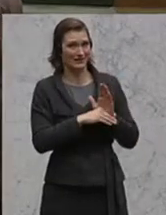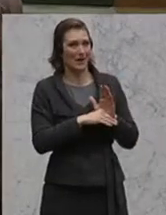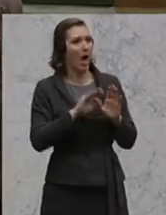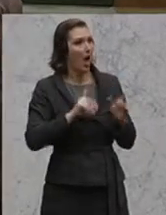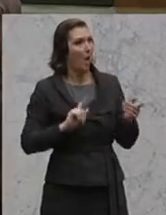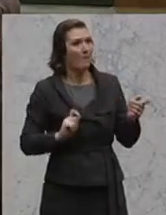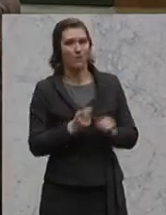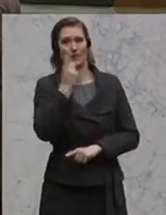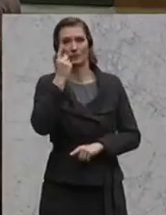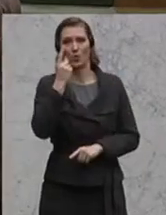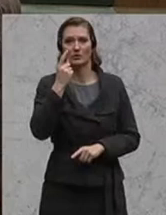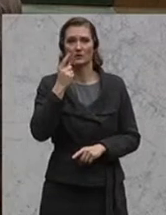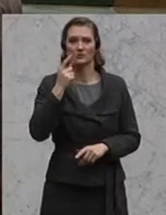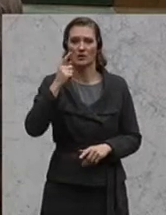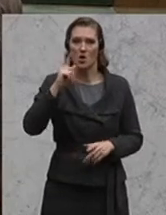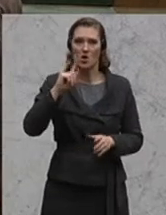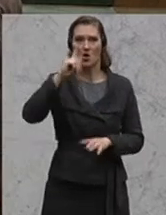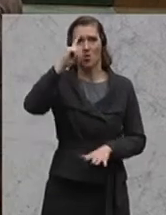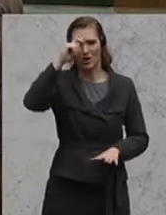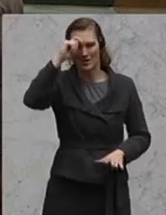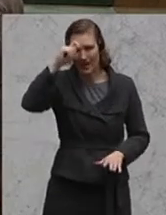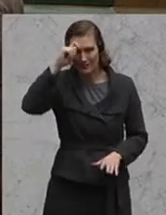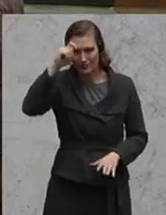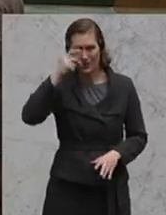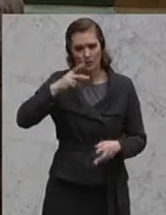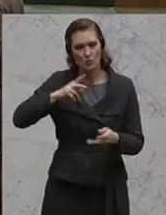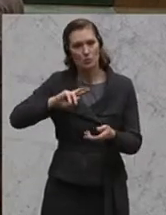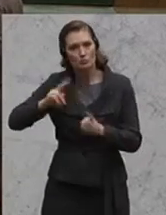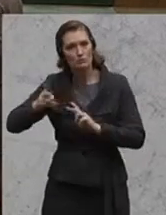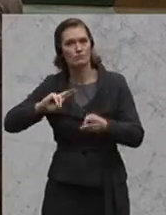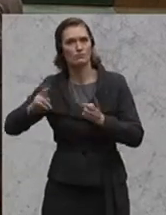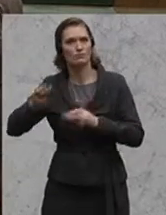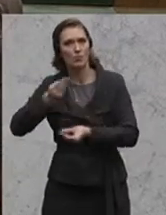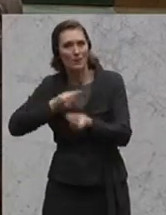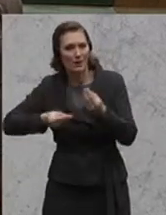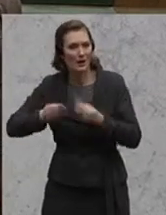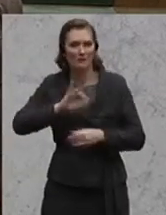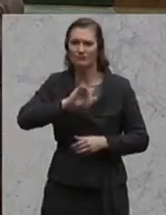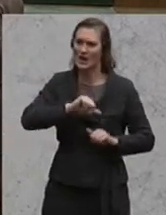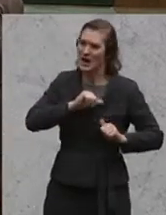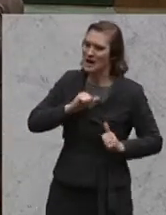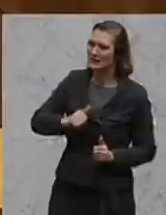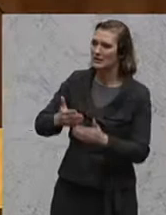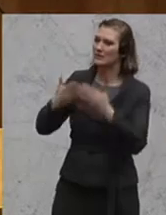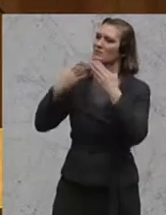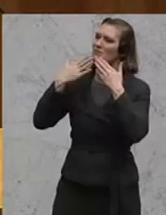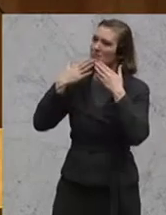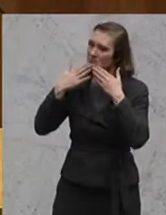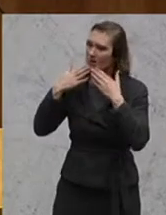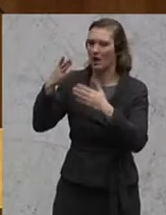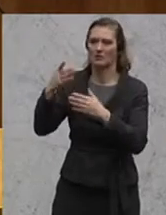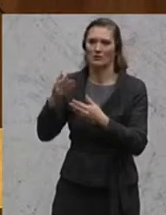höchsten Ausmaß und mit hohem Respekt wechselseitig miteinander umgegangen und dafür sage ich euch ein herzliches Danke für eure Beiträge.